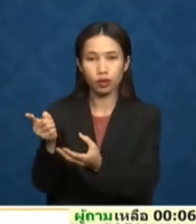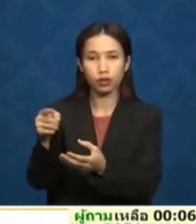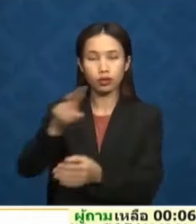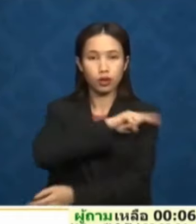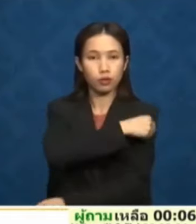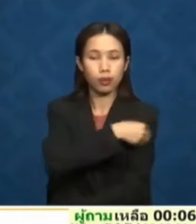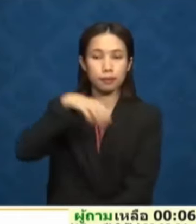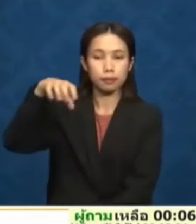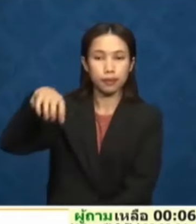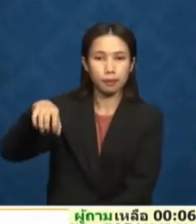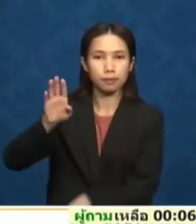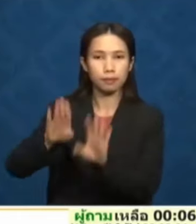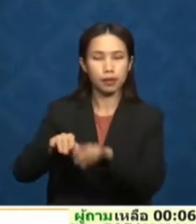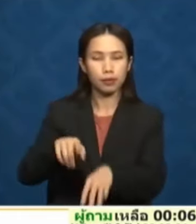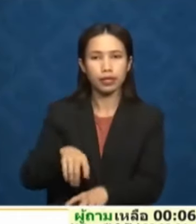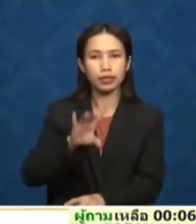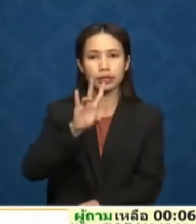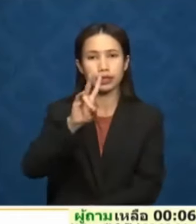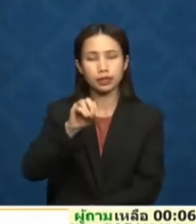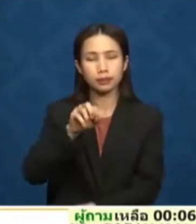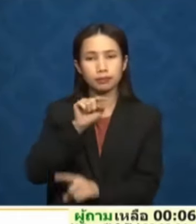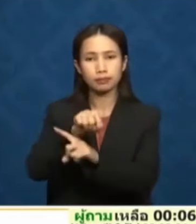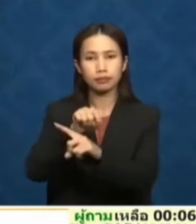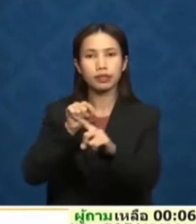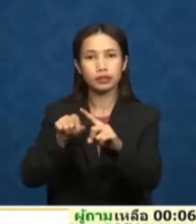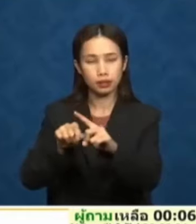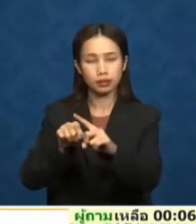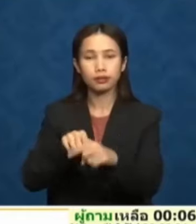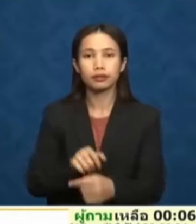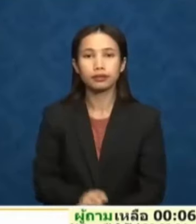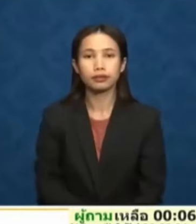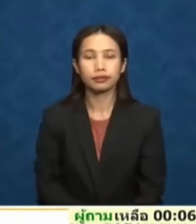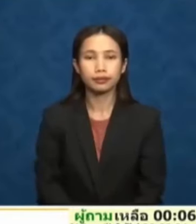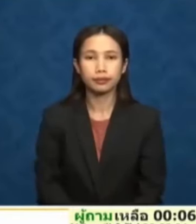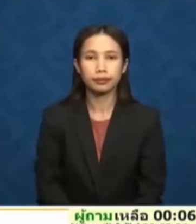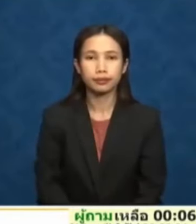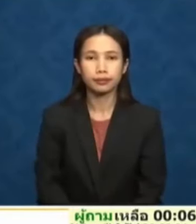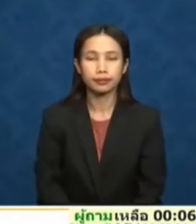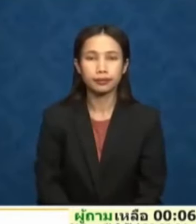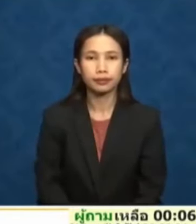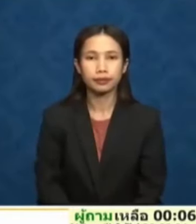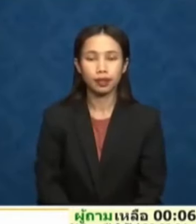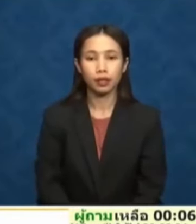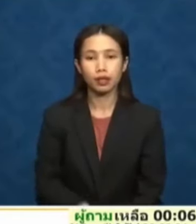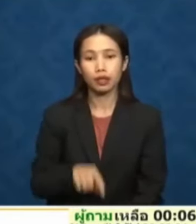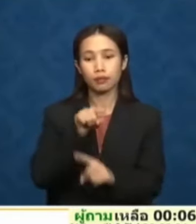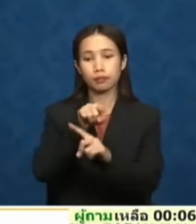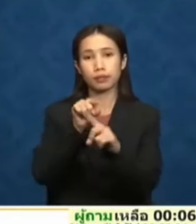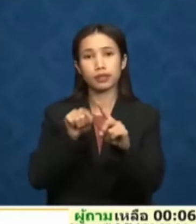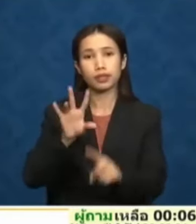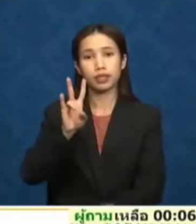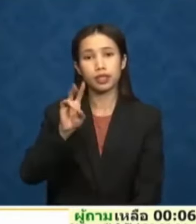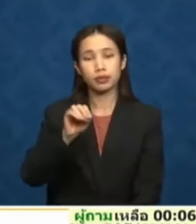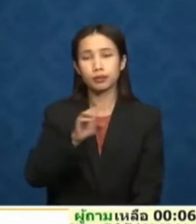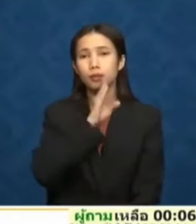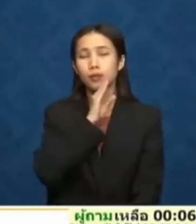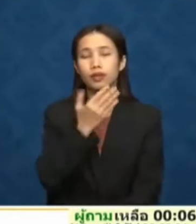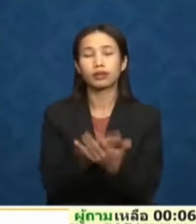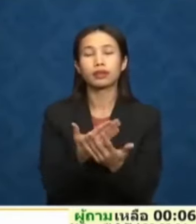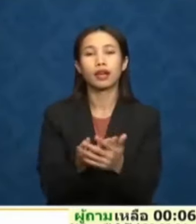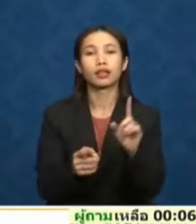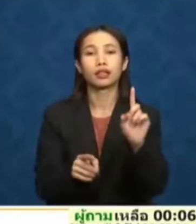สัดส่วนถึงร้อยละ 70%ของเม็ดเงินครับร้อยละ 70เลยนะครับมีเงิน100บาท